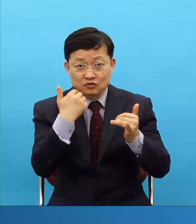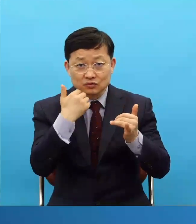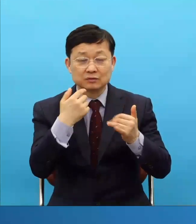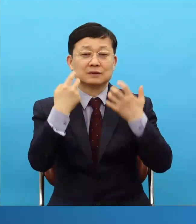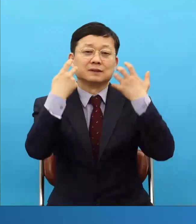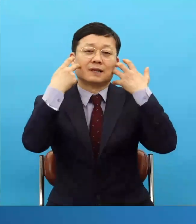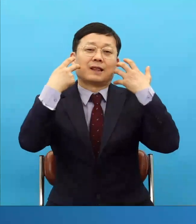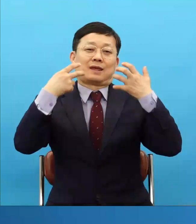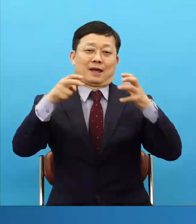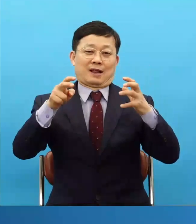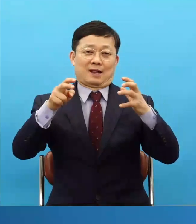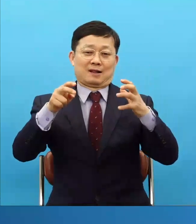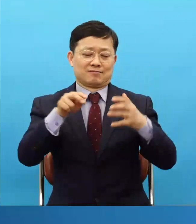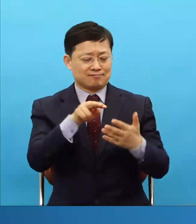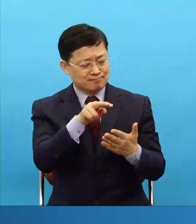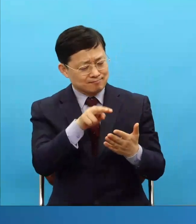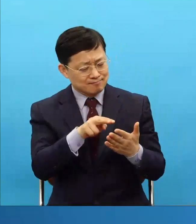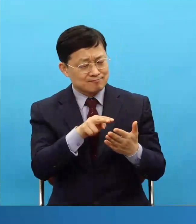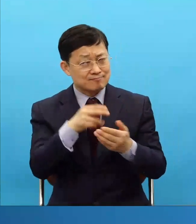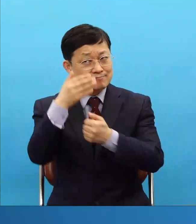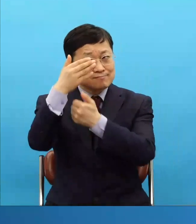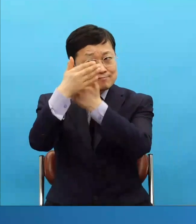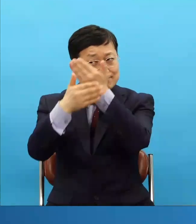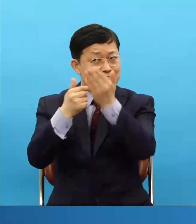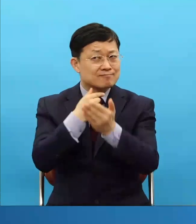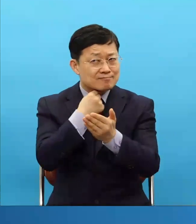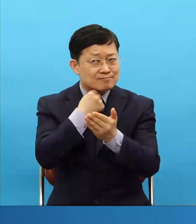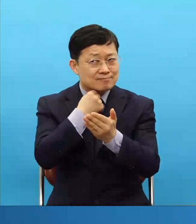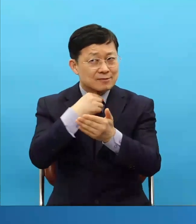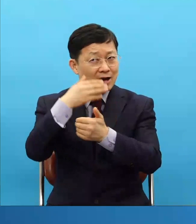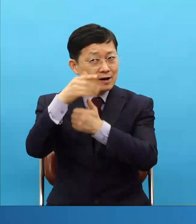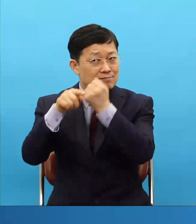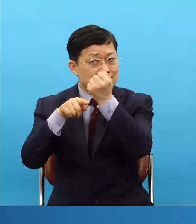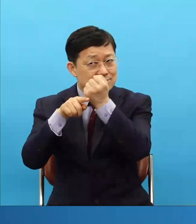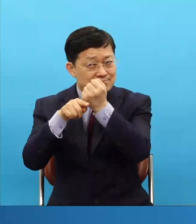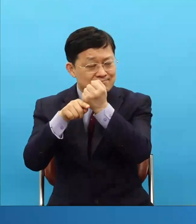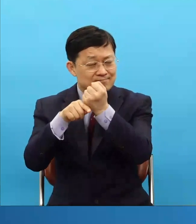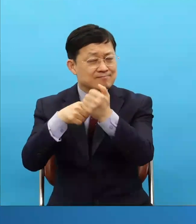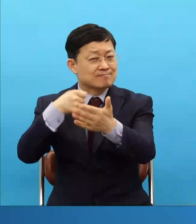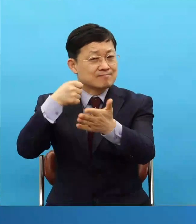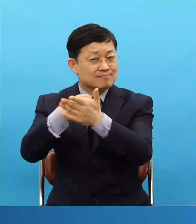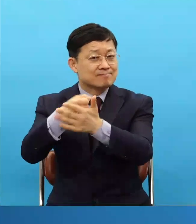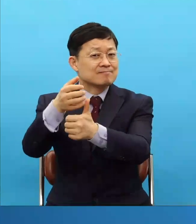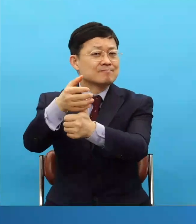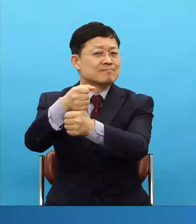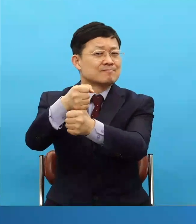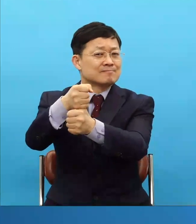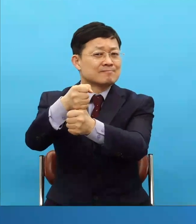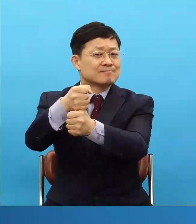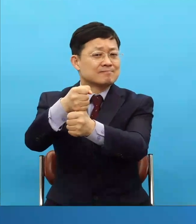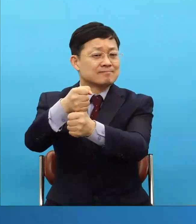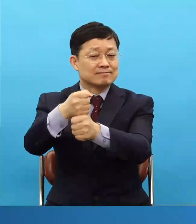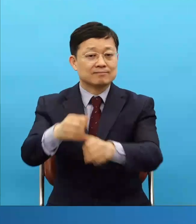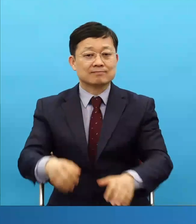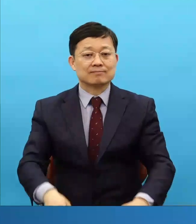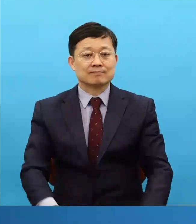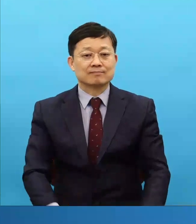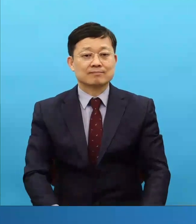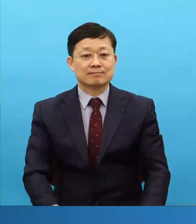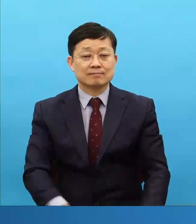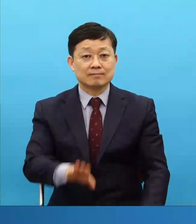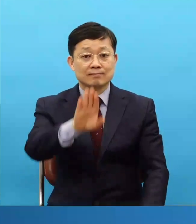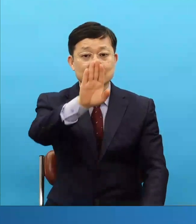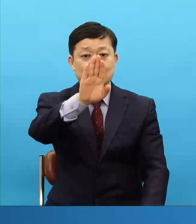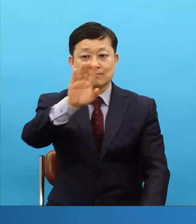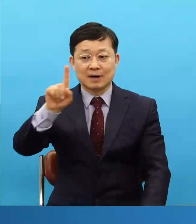age by age God used important business people, and those who knew that they set their will. 이런 시대는 계속 옵니다. 또 바벨론에 보면